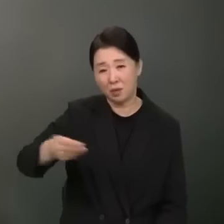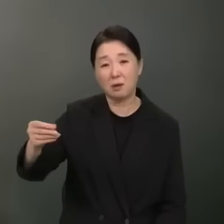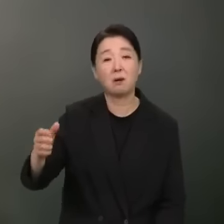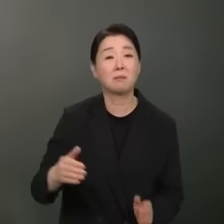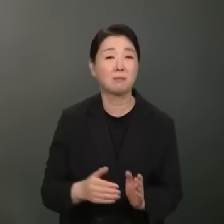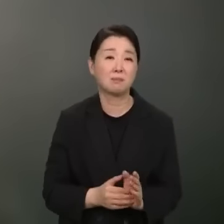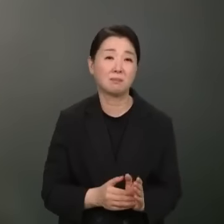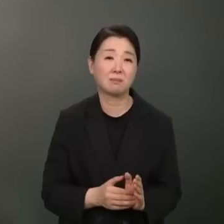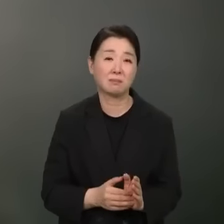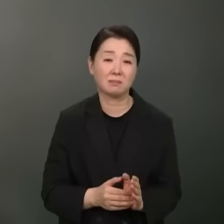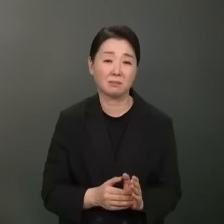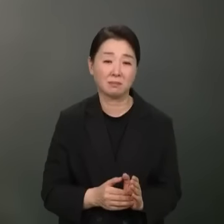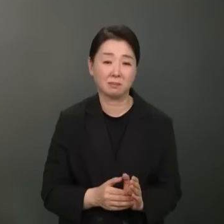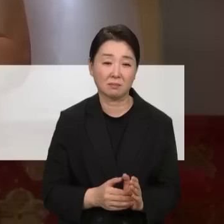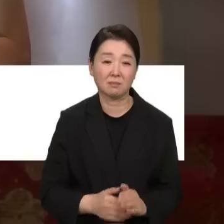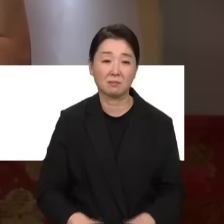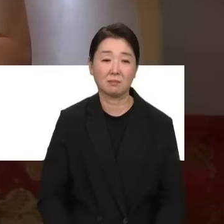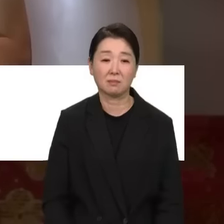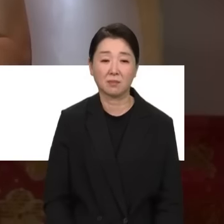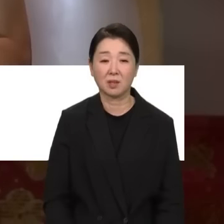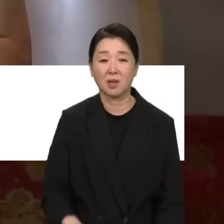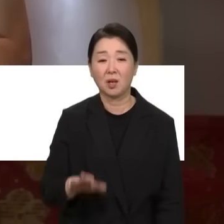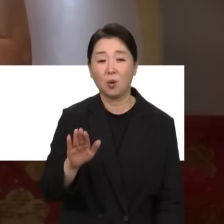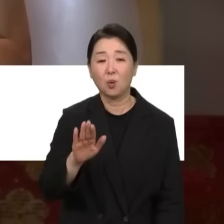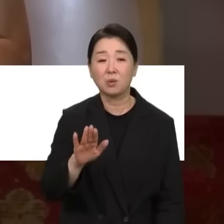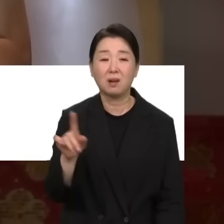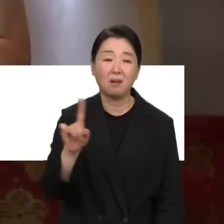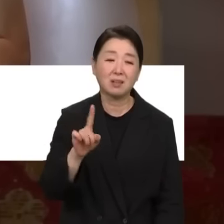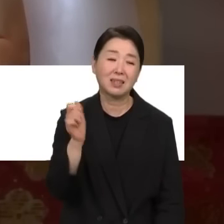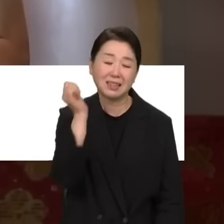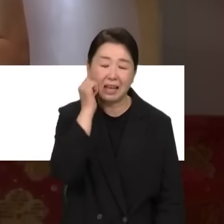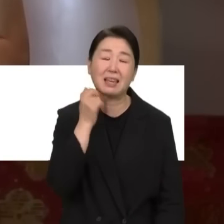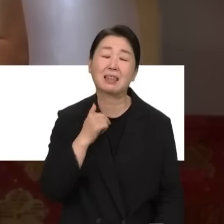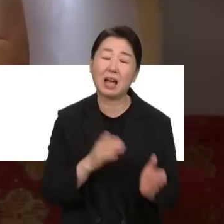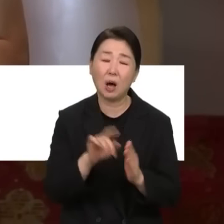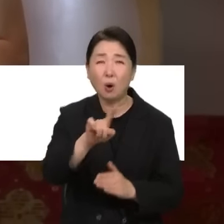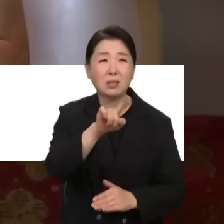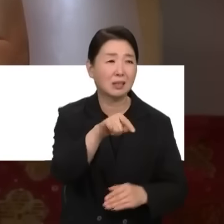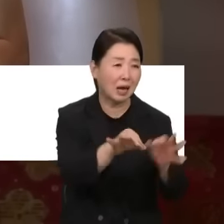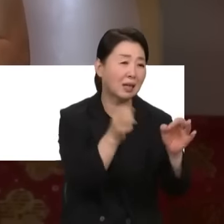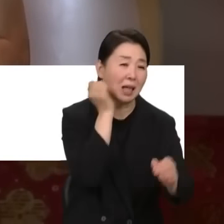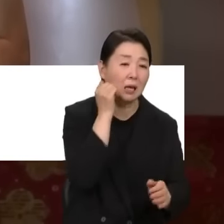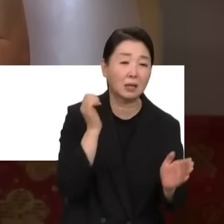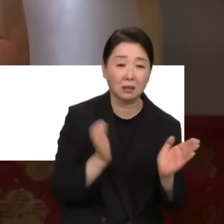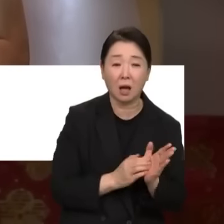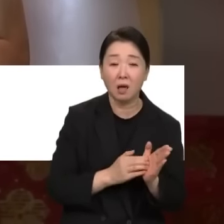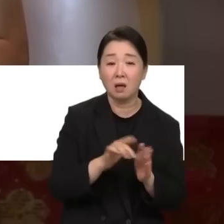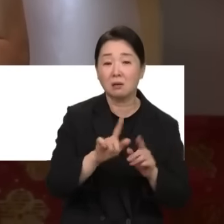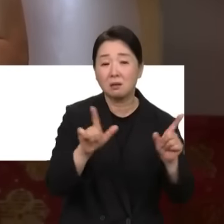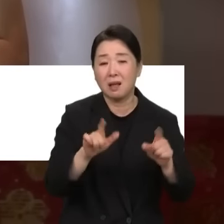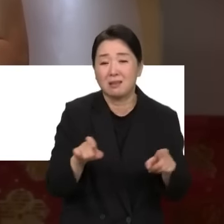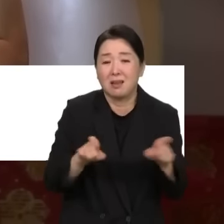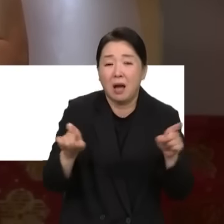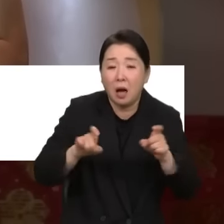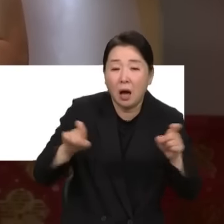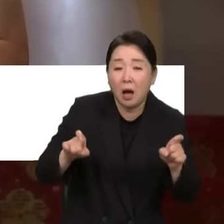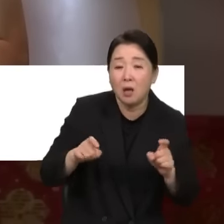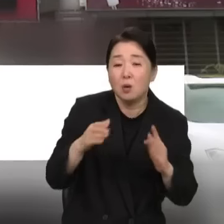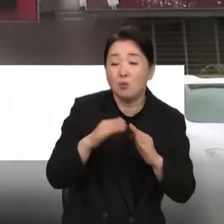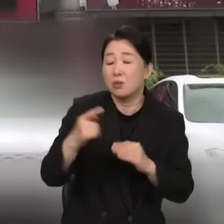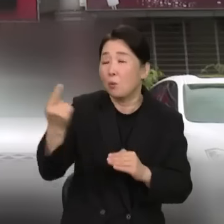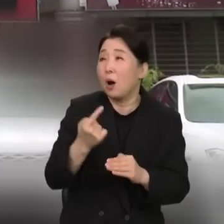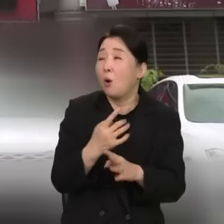빌려줬습니다. 오늘 어디가 당했다 어디가 당했다 그런 나름 이제 긴장을 할 수밖에 없어요. 저희는 이게 언제 우리 집으로 올지 모르니까.